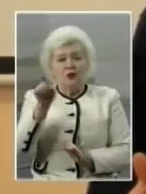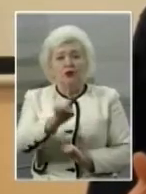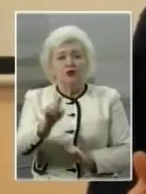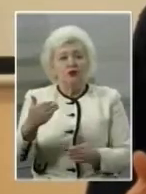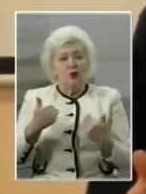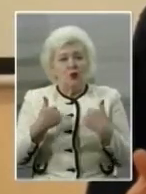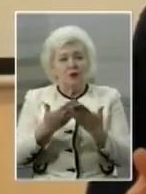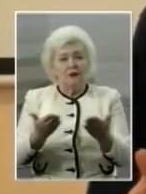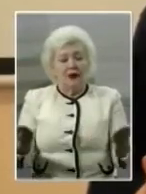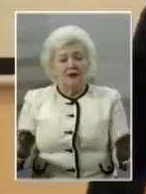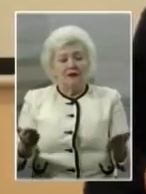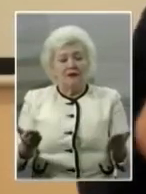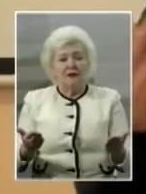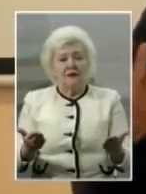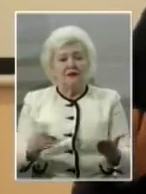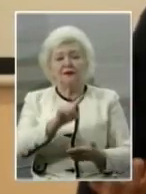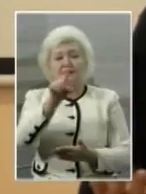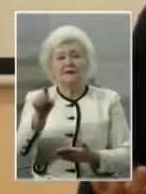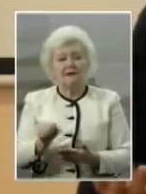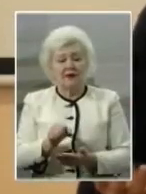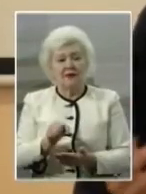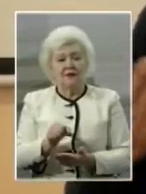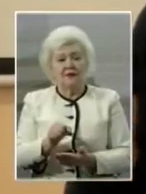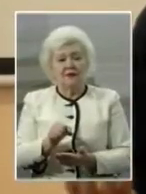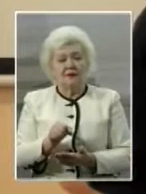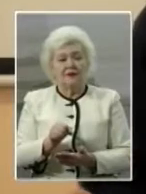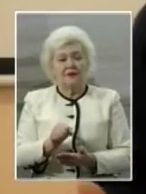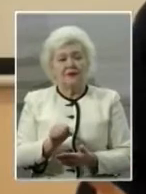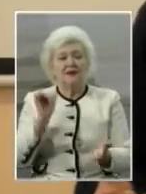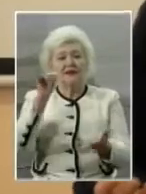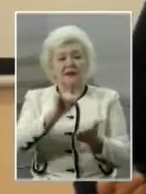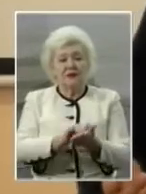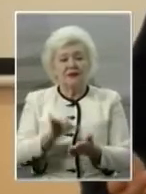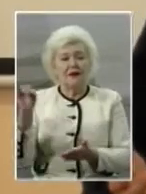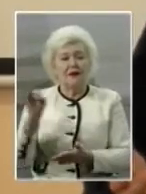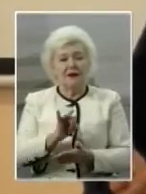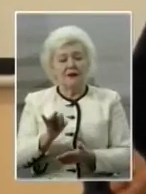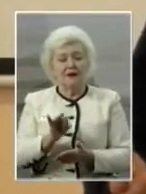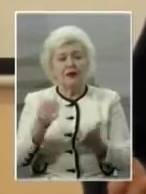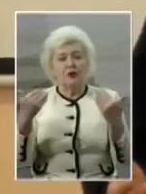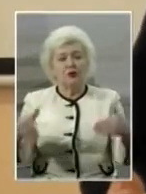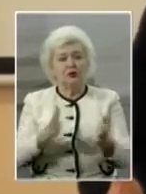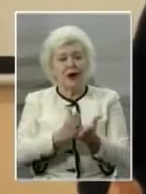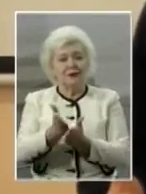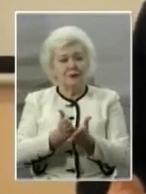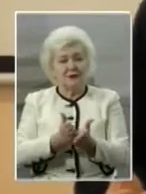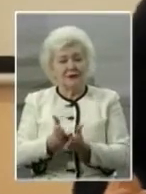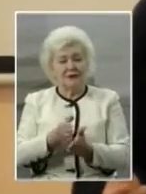Вже йде кримінальна і ми вже